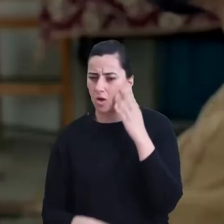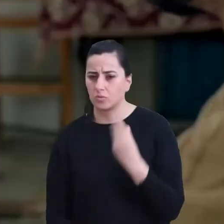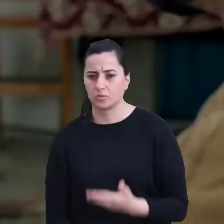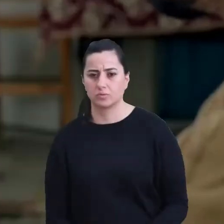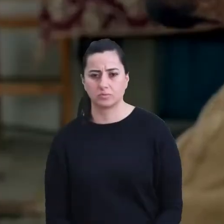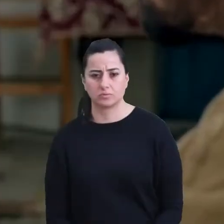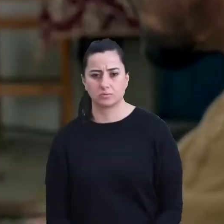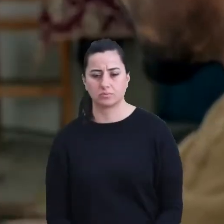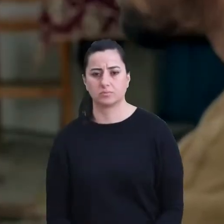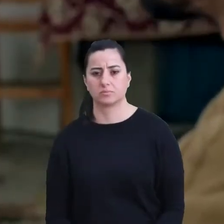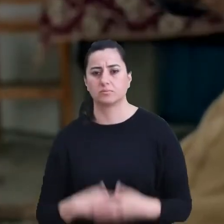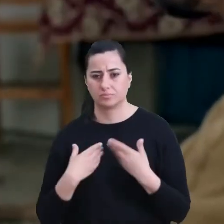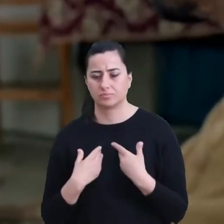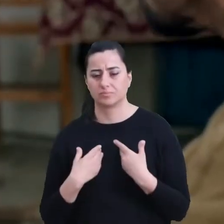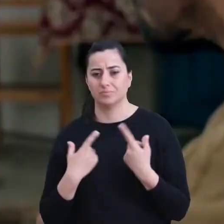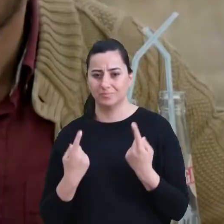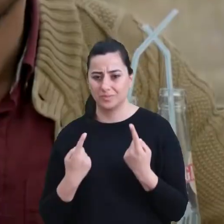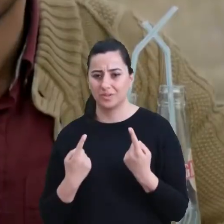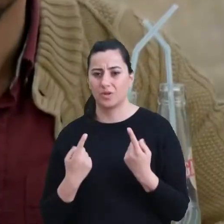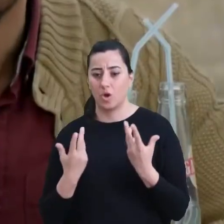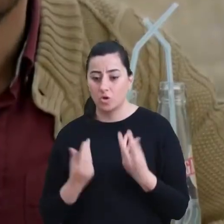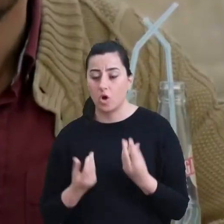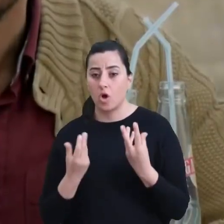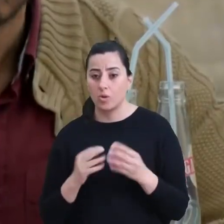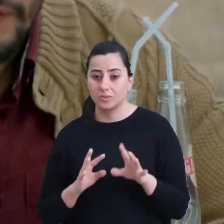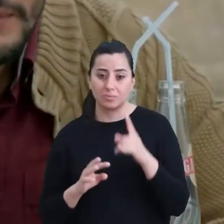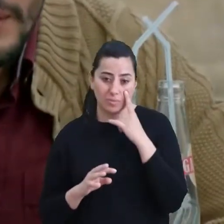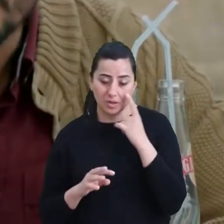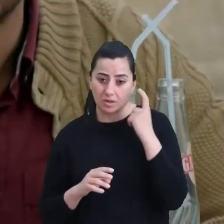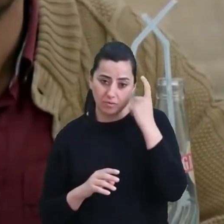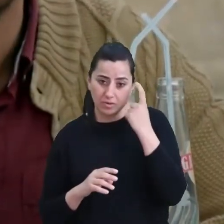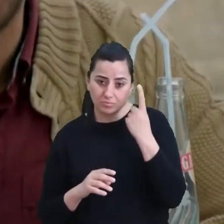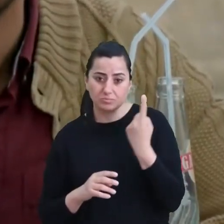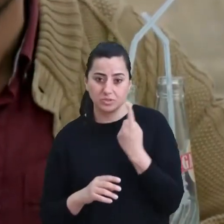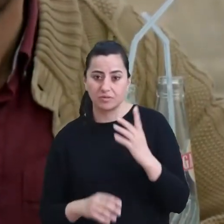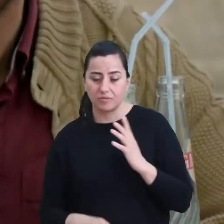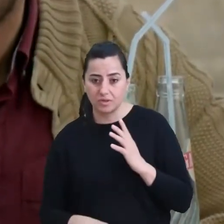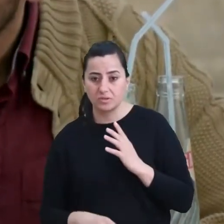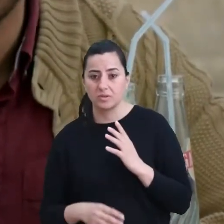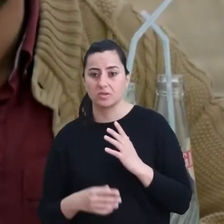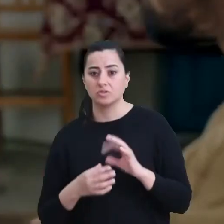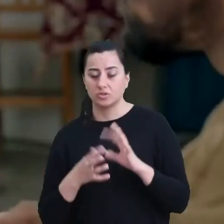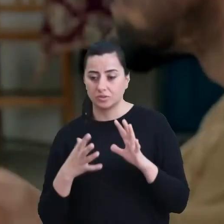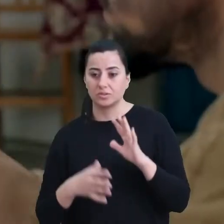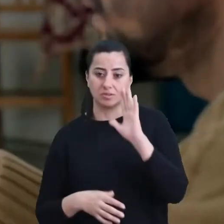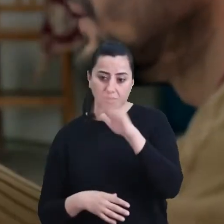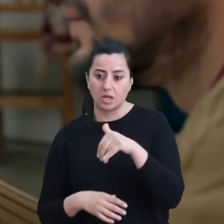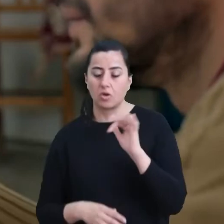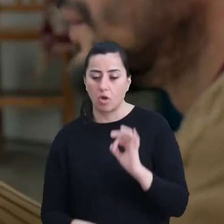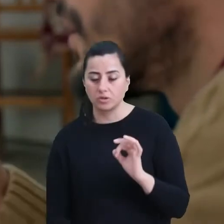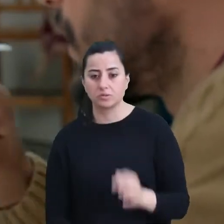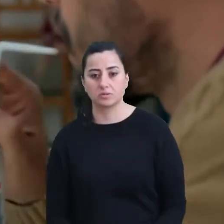ya. Biz bir deneme yapacaktık, olacak mı olmayacak mı diye. Kafamızda bir şeyler vardı. Halletseydik çağıracaktık biz seni